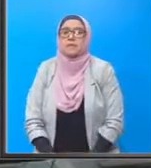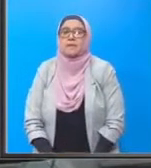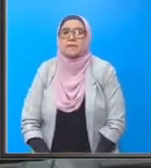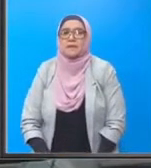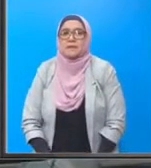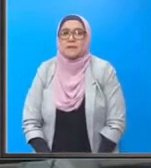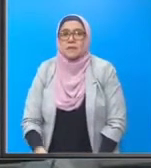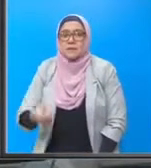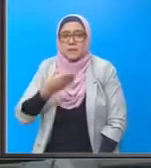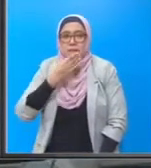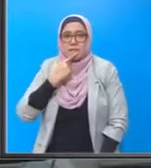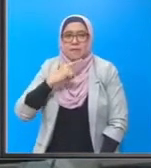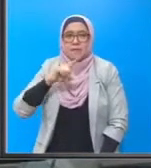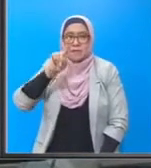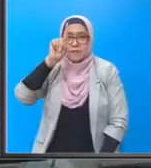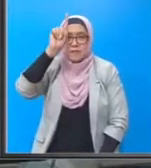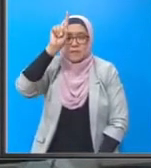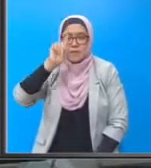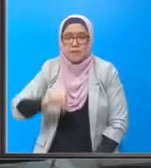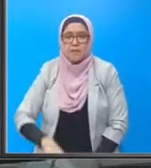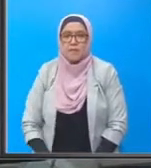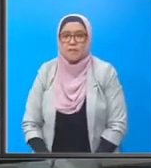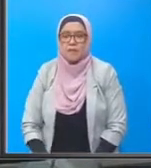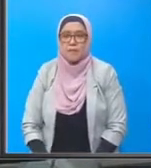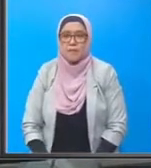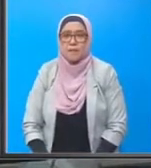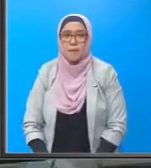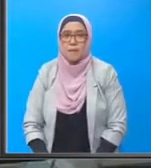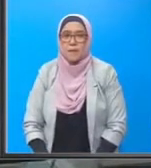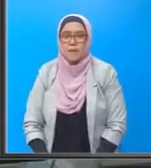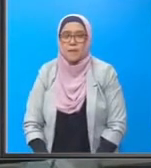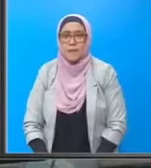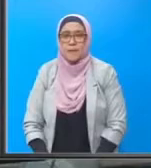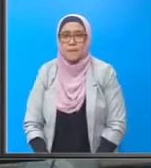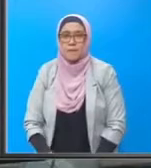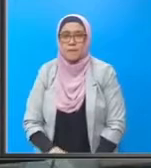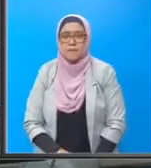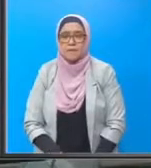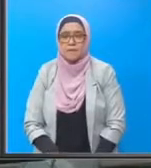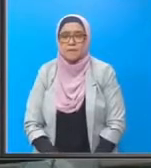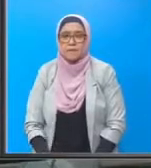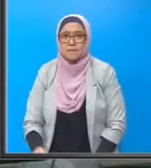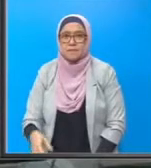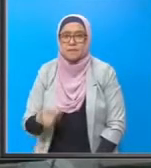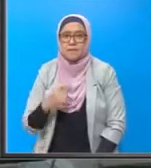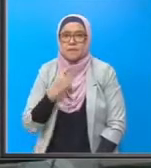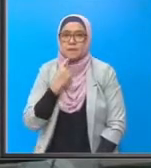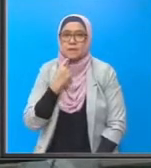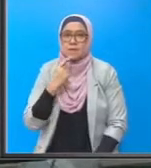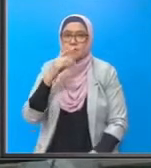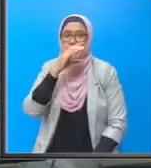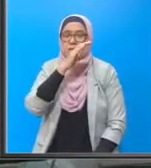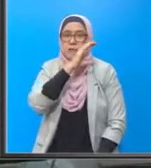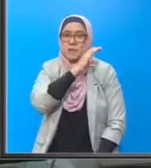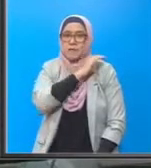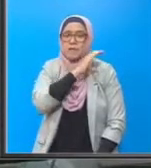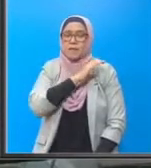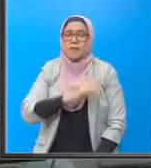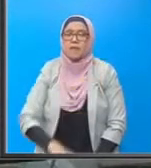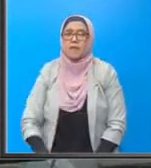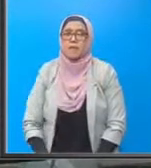Halo Bismillahirohmanirohim Subhanallah Rotation gorge tidak minta maaf mengurusi